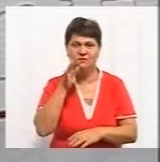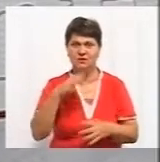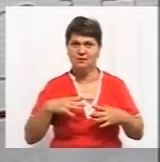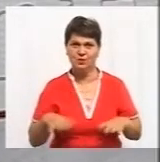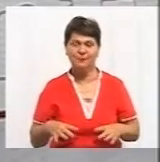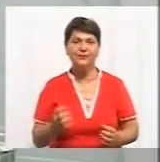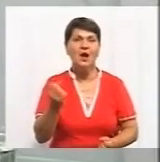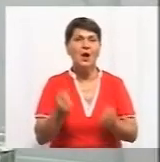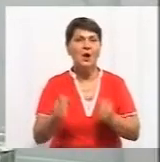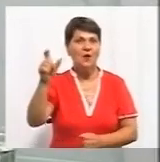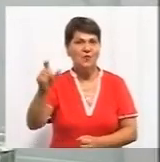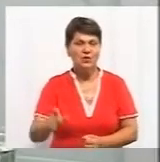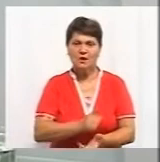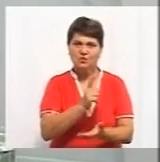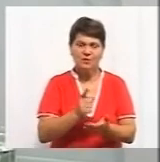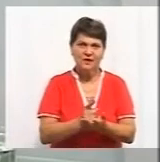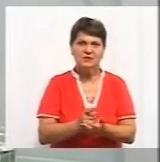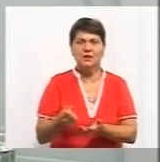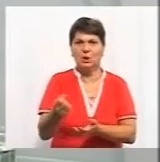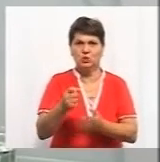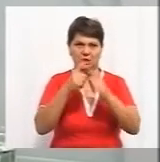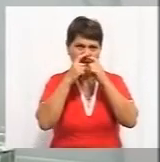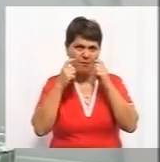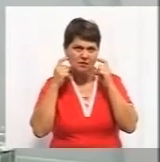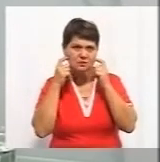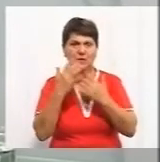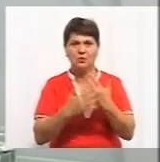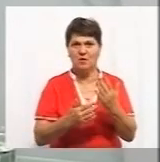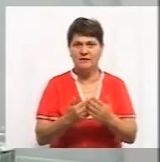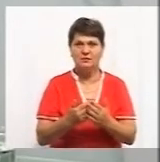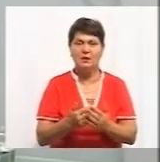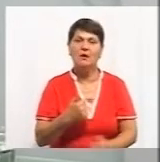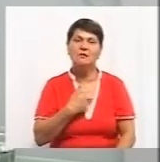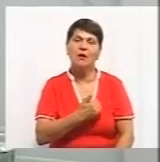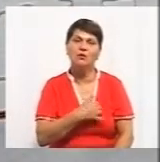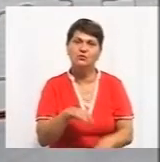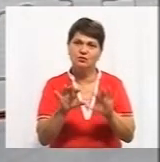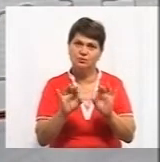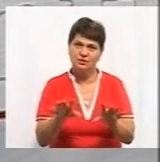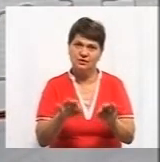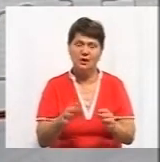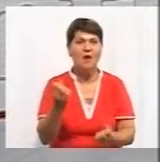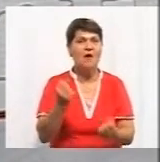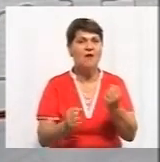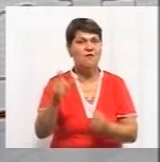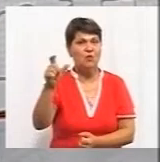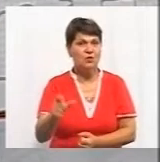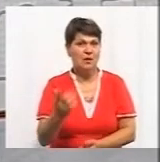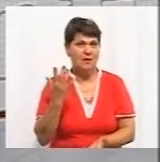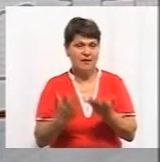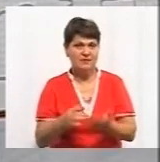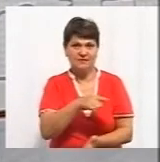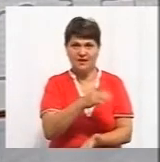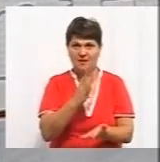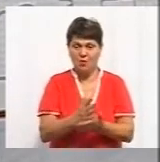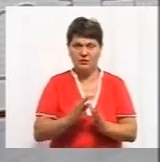Водії зобов'язані носити маски, значить, рукавички. Тут я хочу пояснити, що водії сьогодні, якщо він